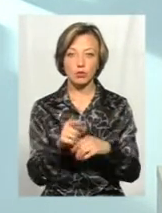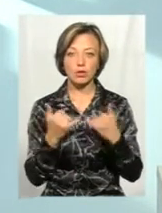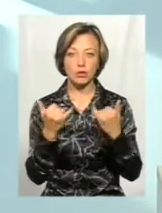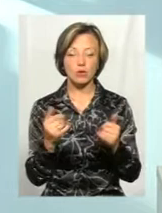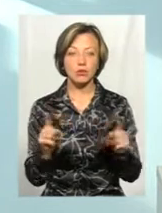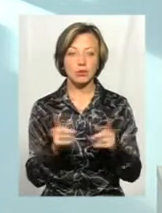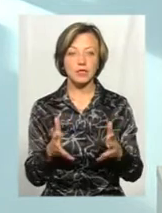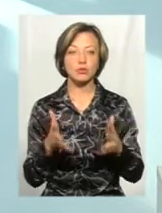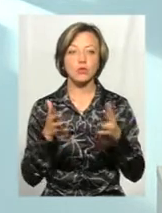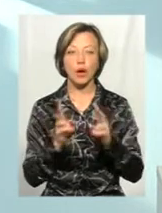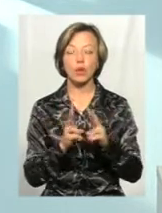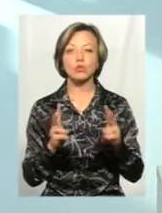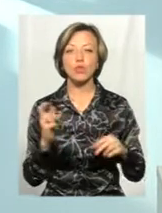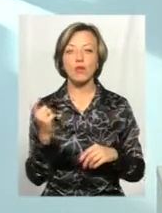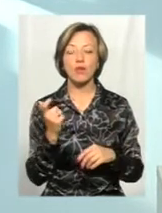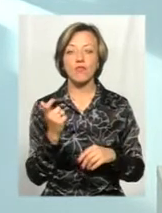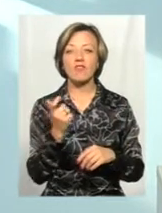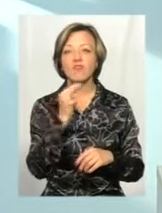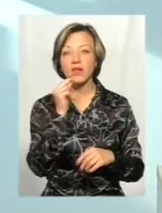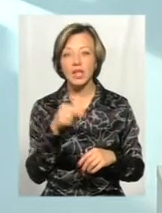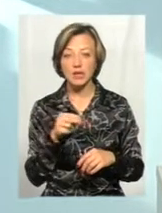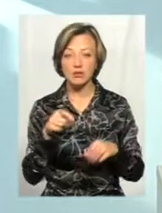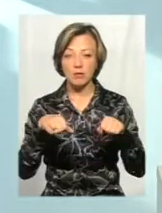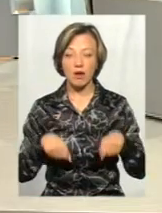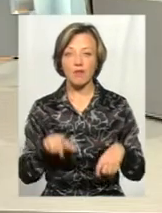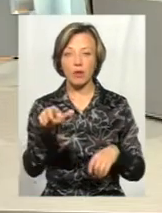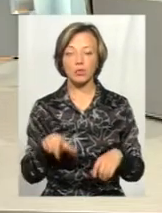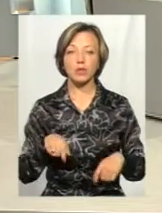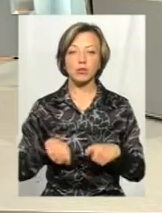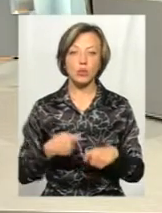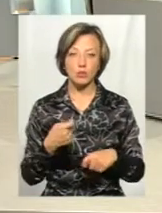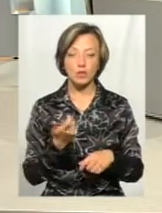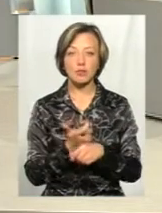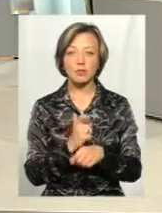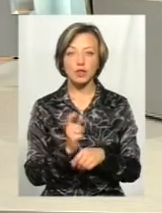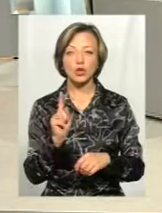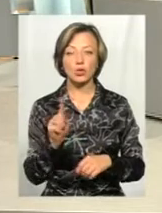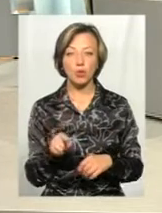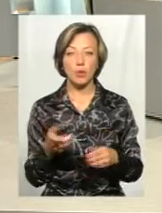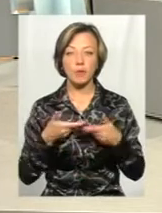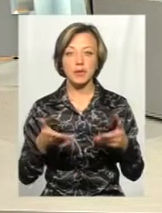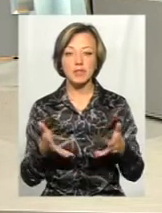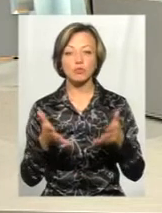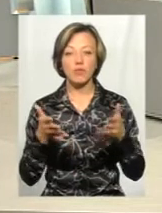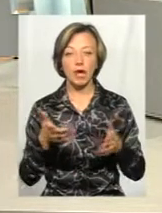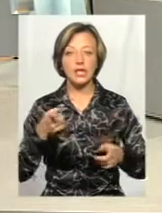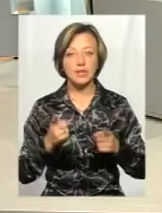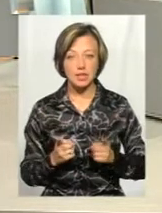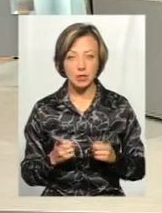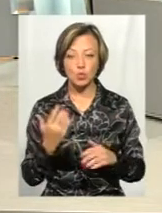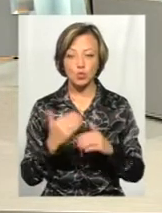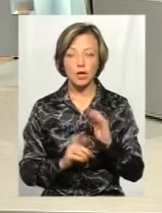того, щоб ми з'ясували, хто ж, власне, винен в тому, що права людини порушуються. Більше того, ми з'ясували, що дійсно